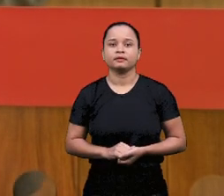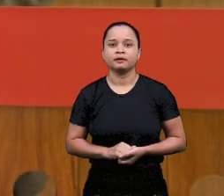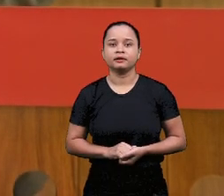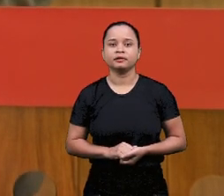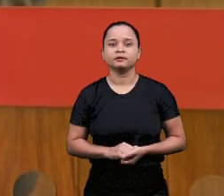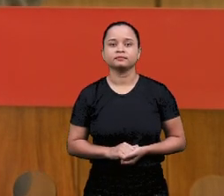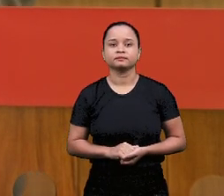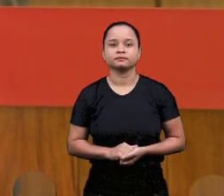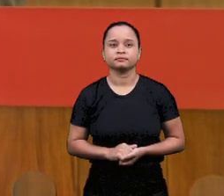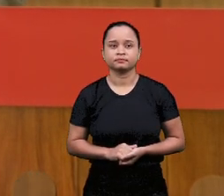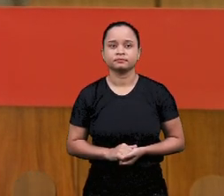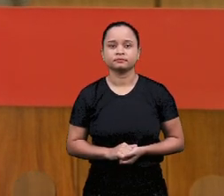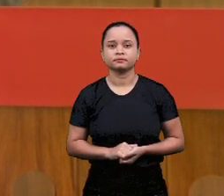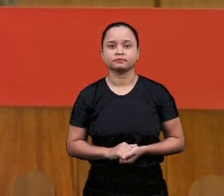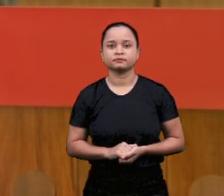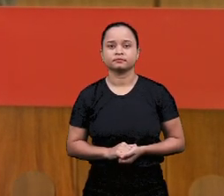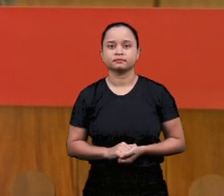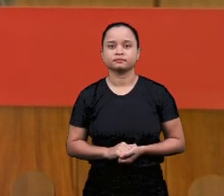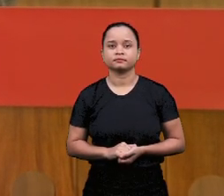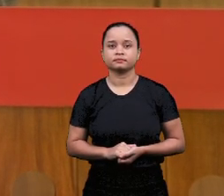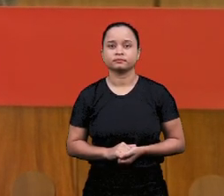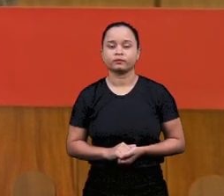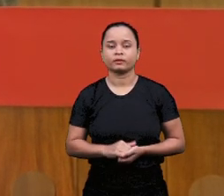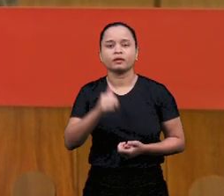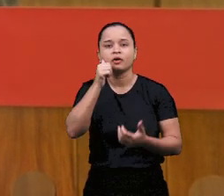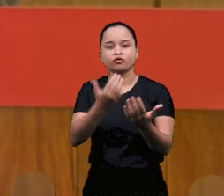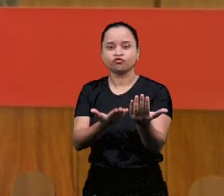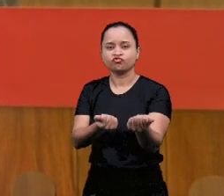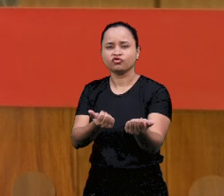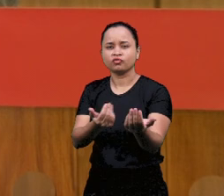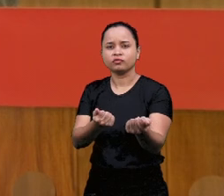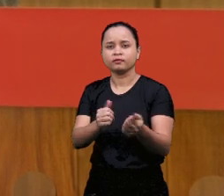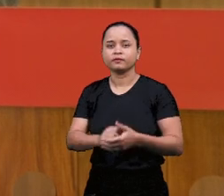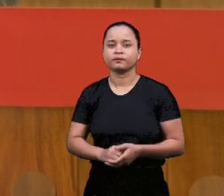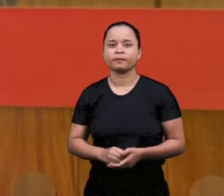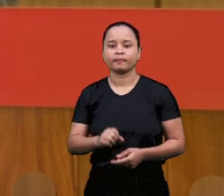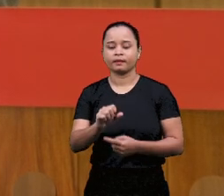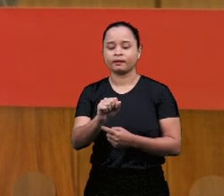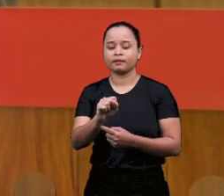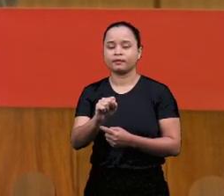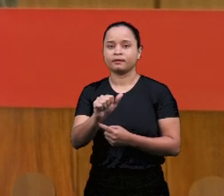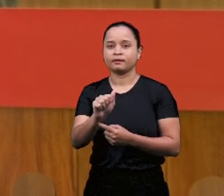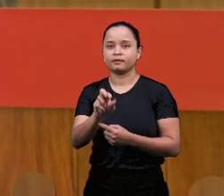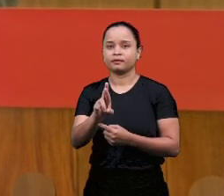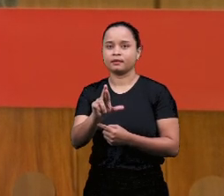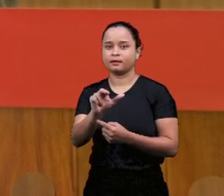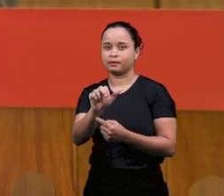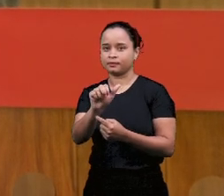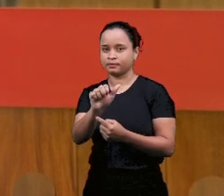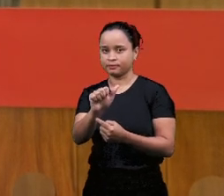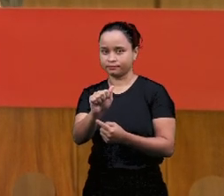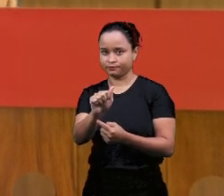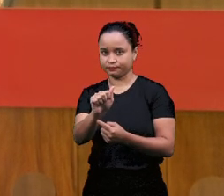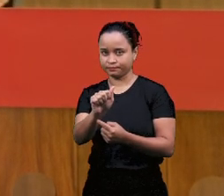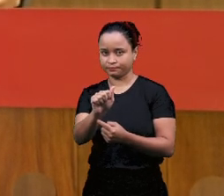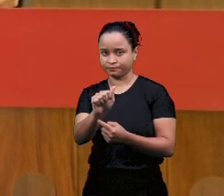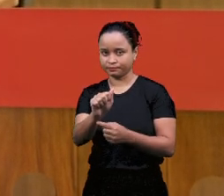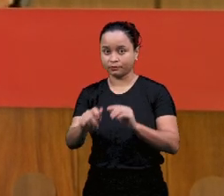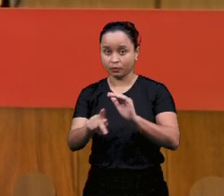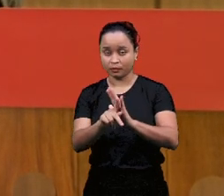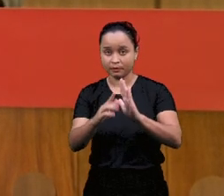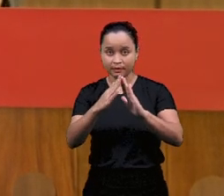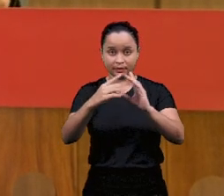sœurs, la jeune Sarah Fisher. Et elle appartient à notre église